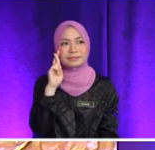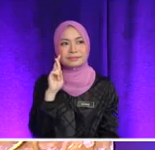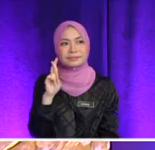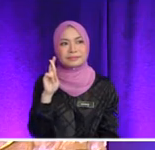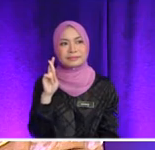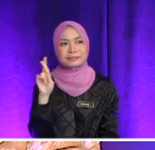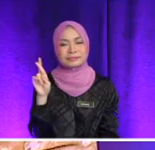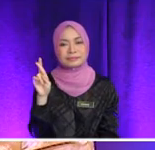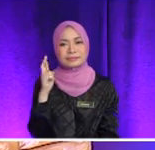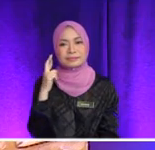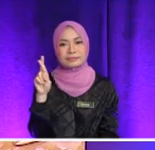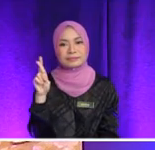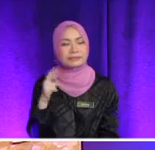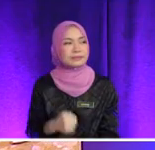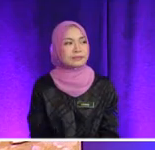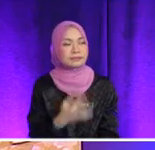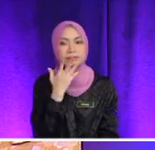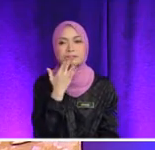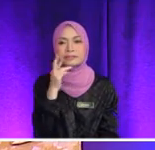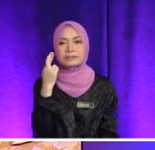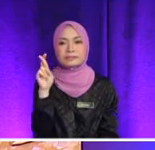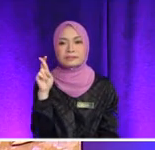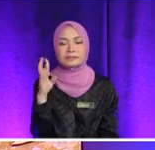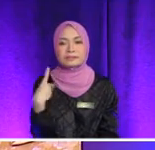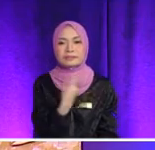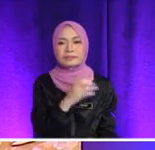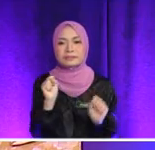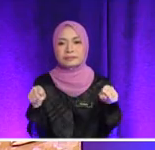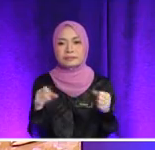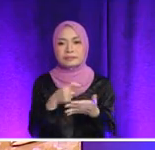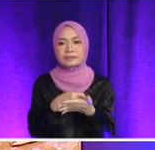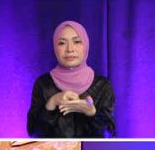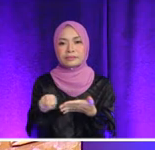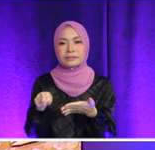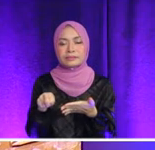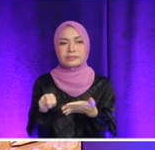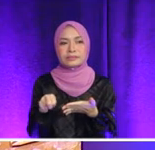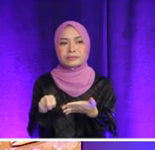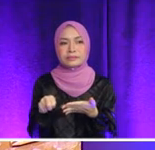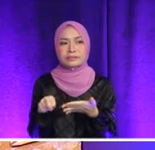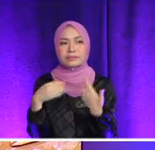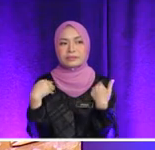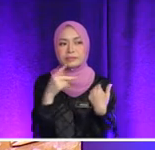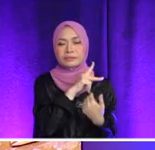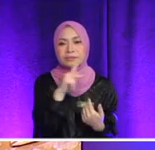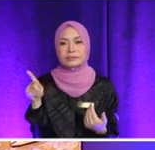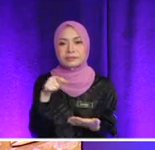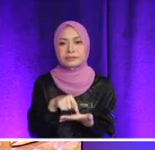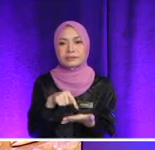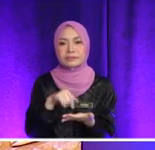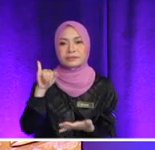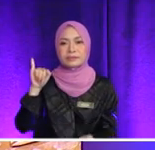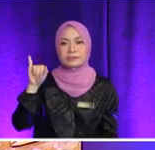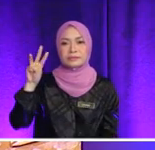dekat situ kita boleh nilai Oke Adakah karya ini aliran impression isem atau tapi